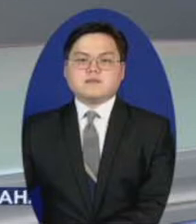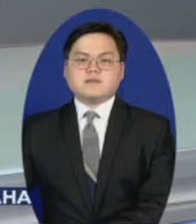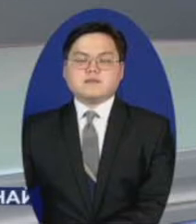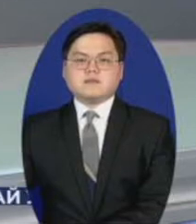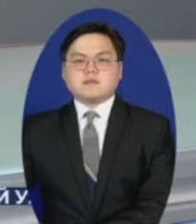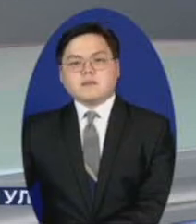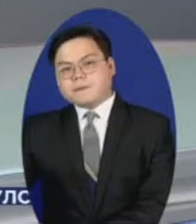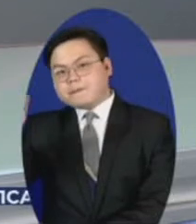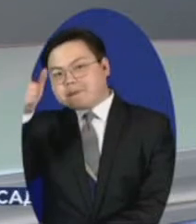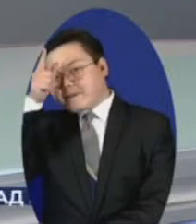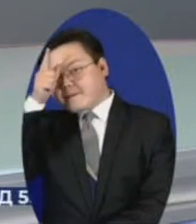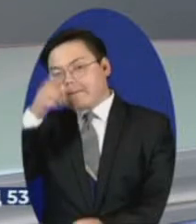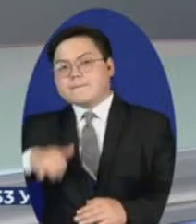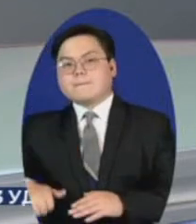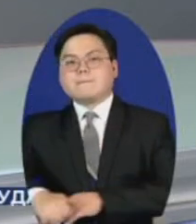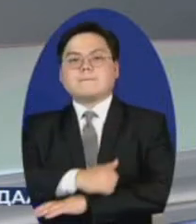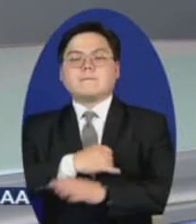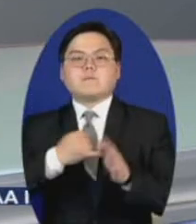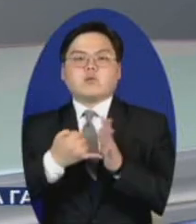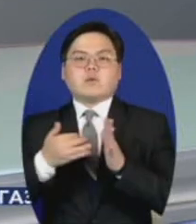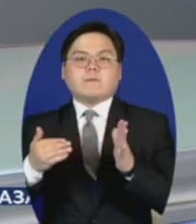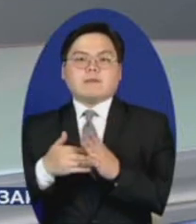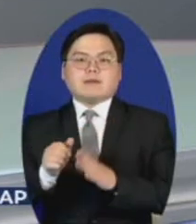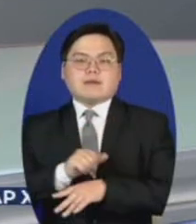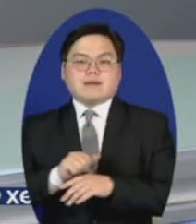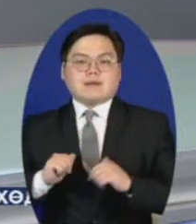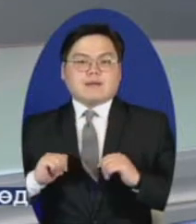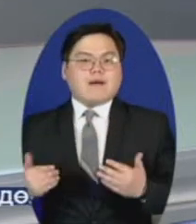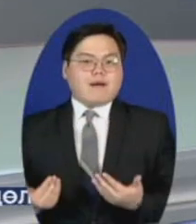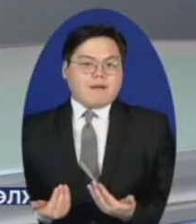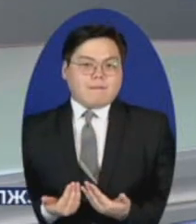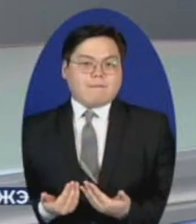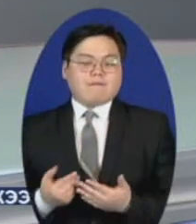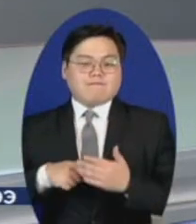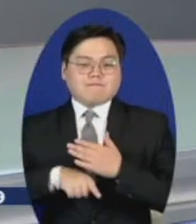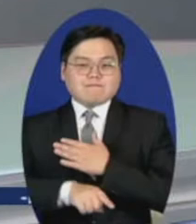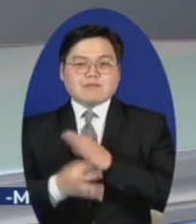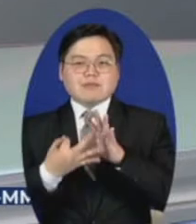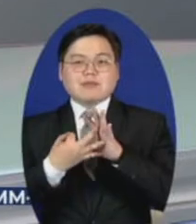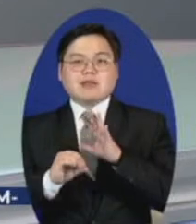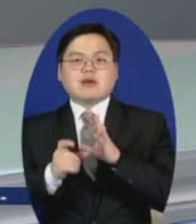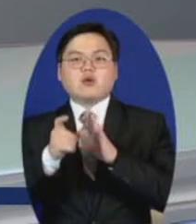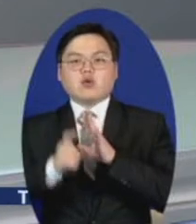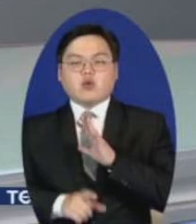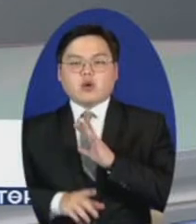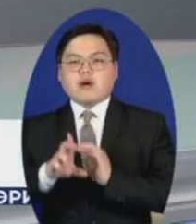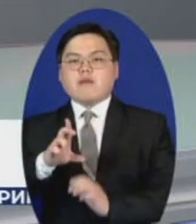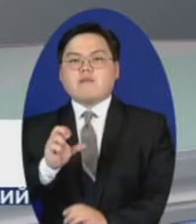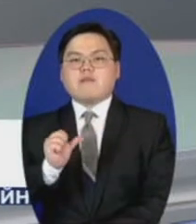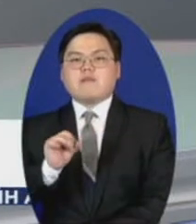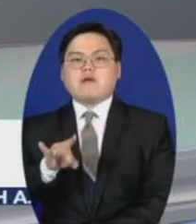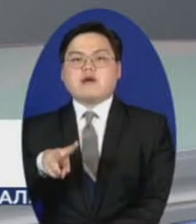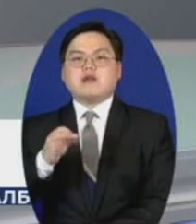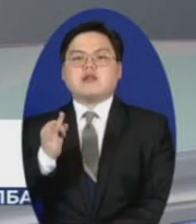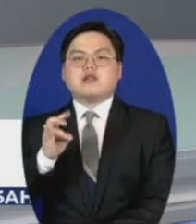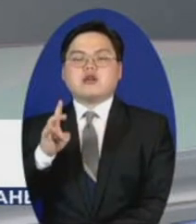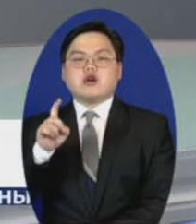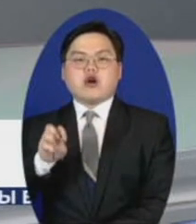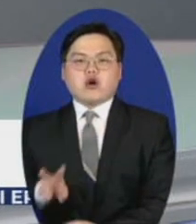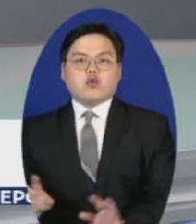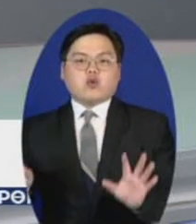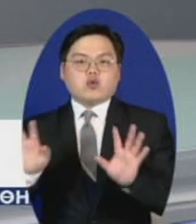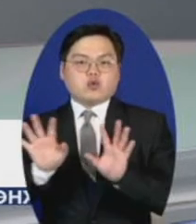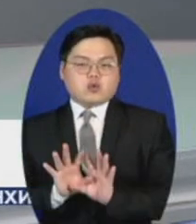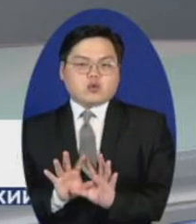Герман улс 6000 гаруй монгол иргэн амьдардаг. Тэдний төлөөлөл болсон 80 гаруй хүн Берлин хотод цуглалаа. За иргэдэд ерөнхий сайд Оюун Эрдэнэ болоод засгийн газрын